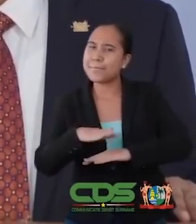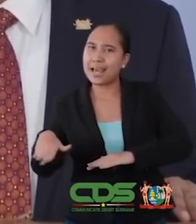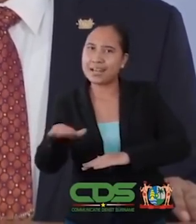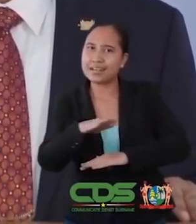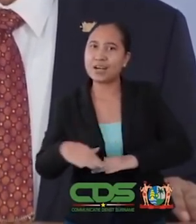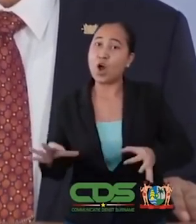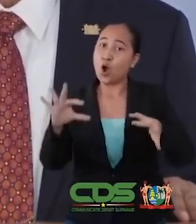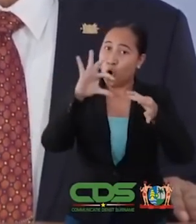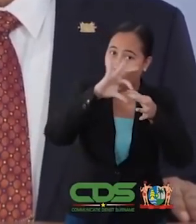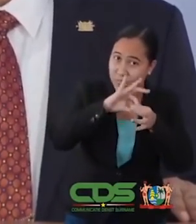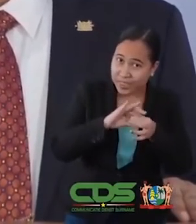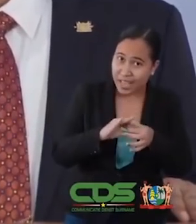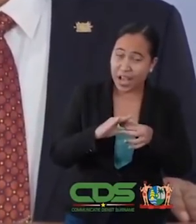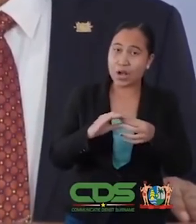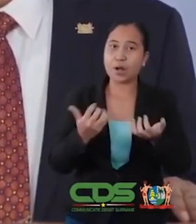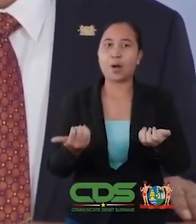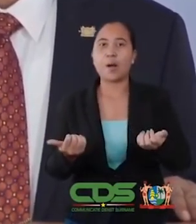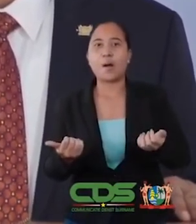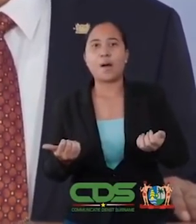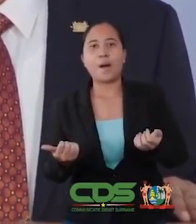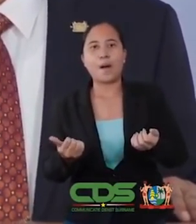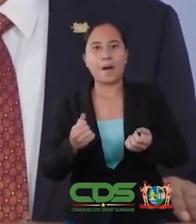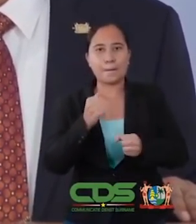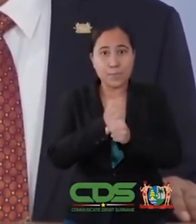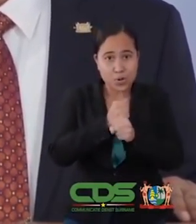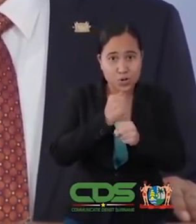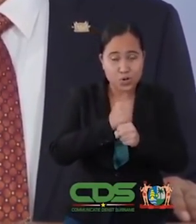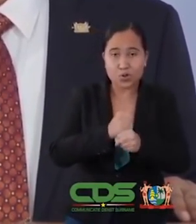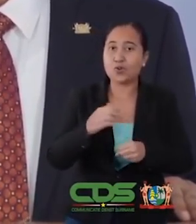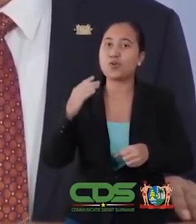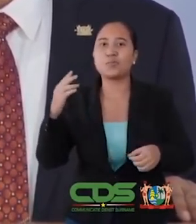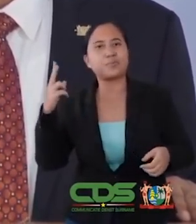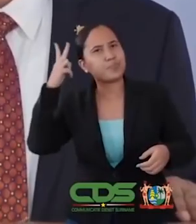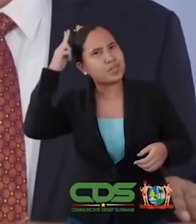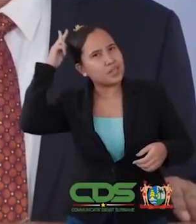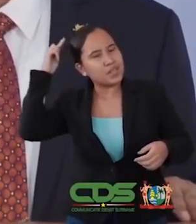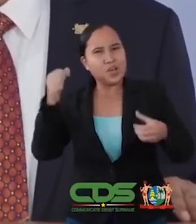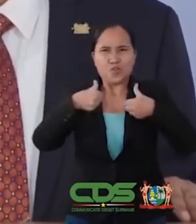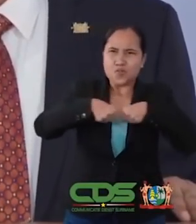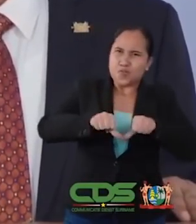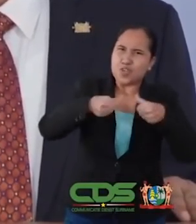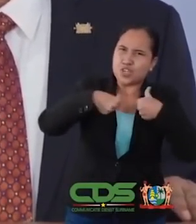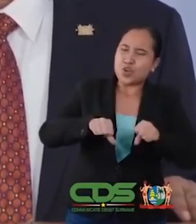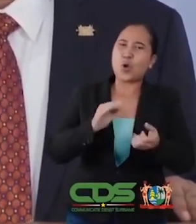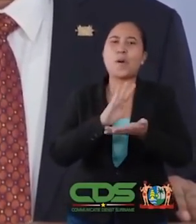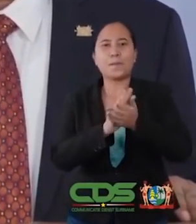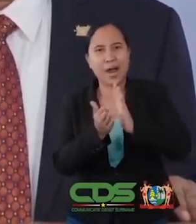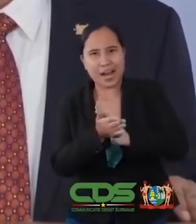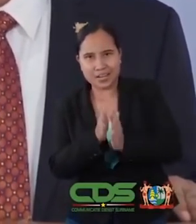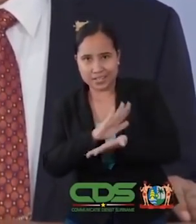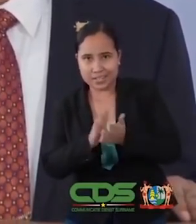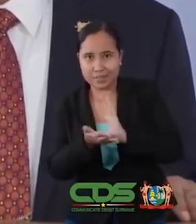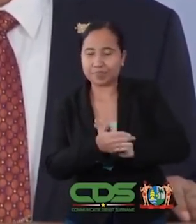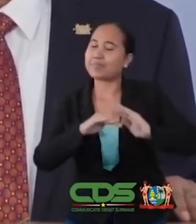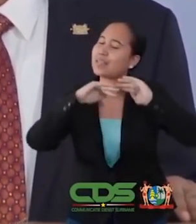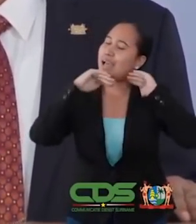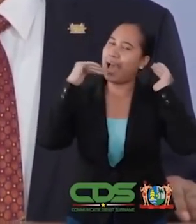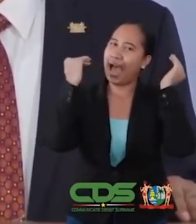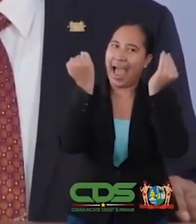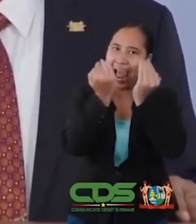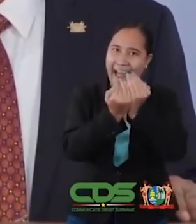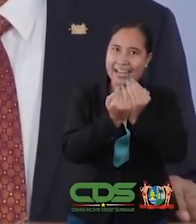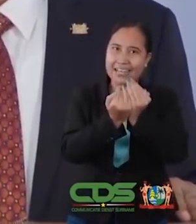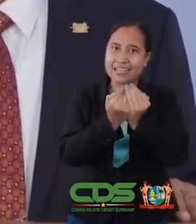gelegenheden. Contactberoepen zoals fysiotherapeuten, kapsalons, kappers en barbershops en markten. Dit